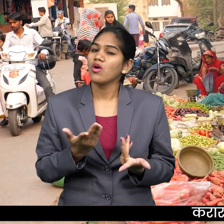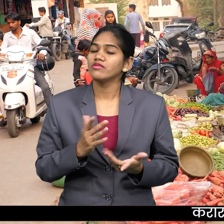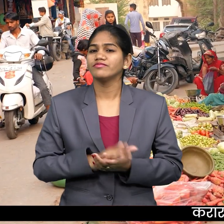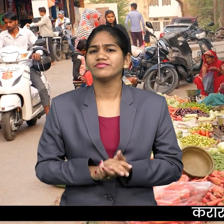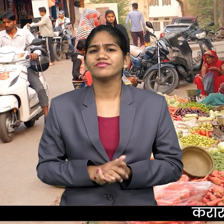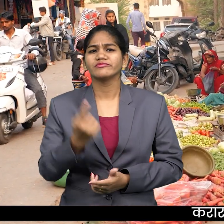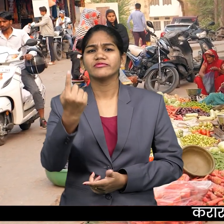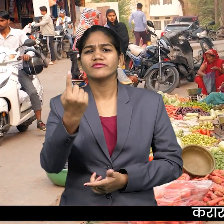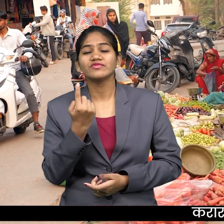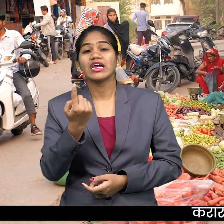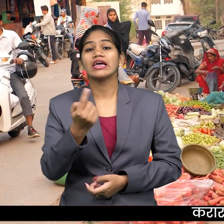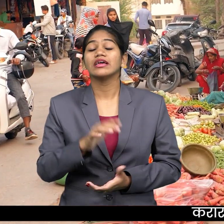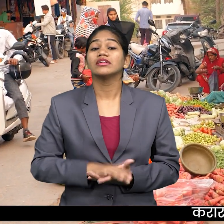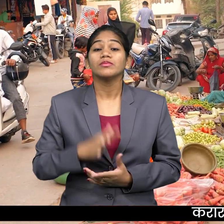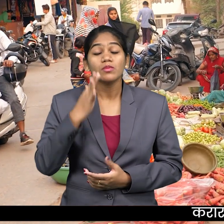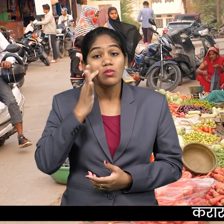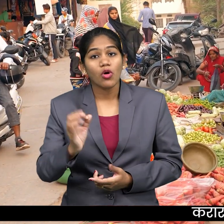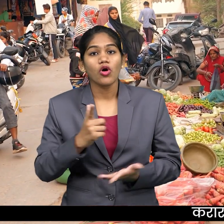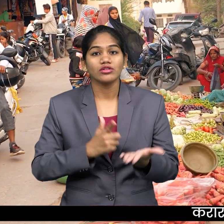करारावर काम करतात,